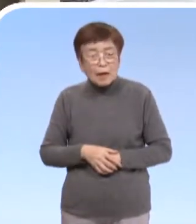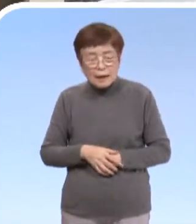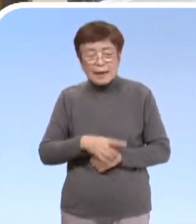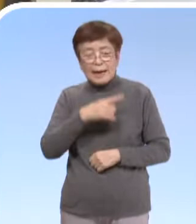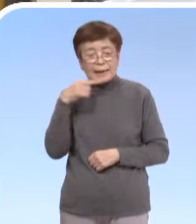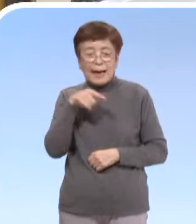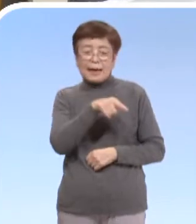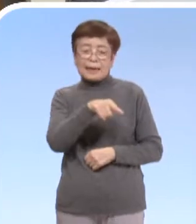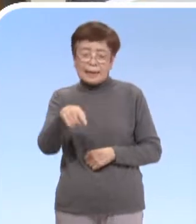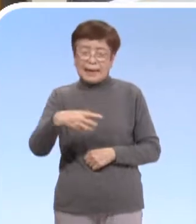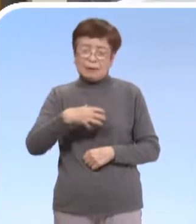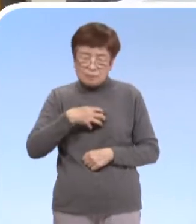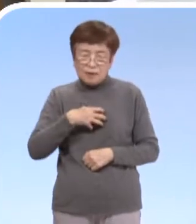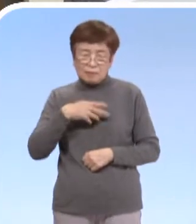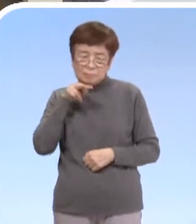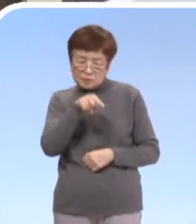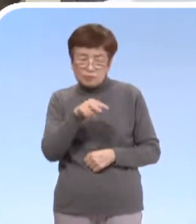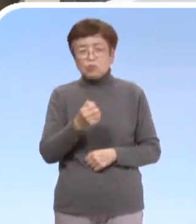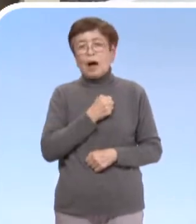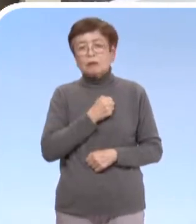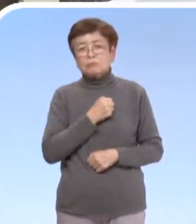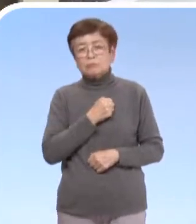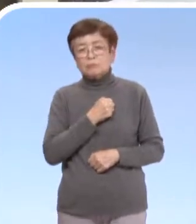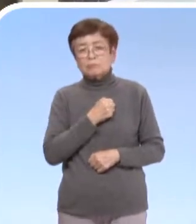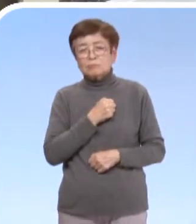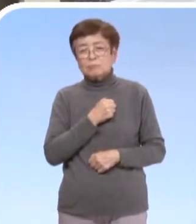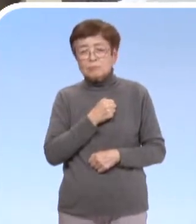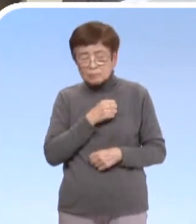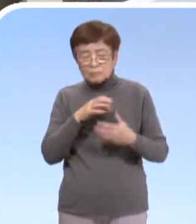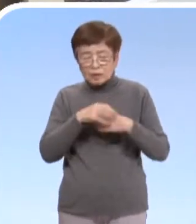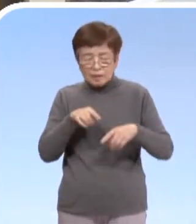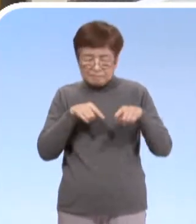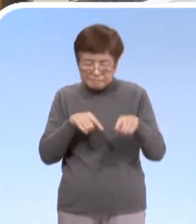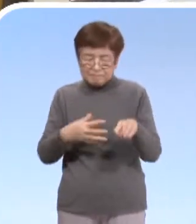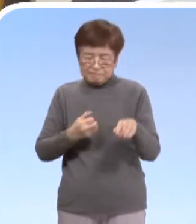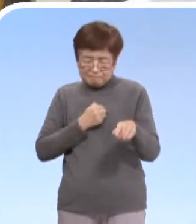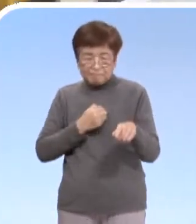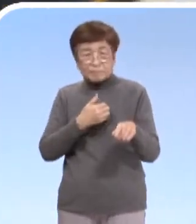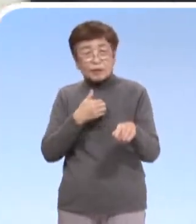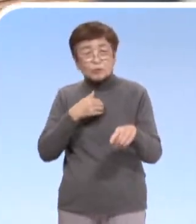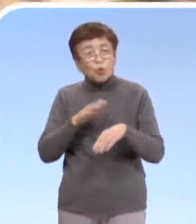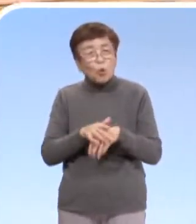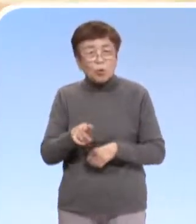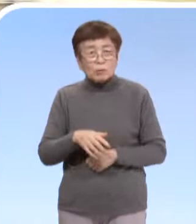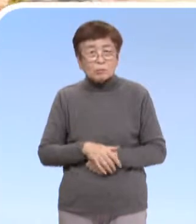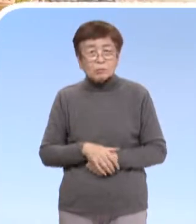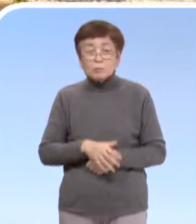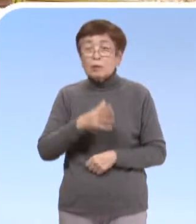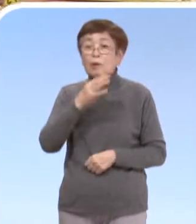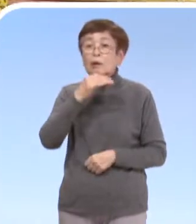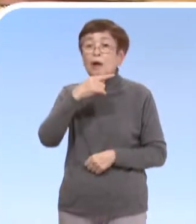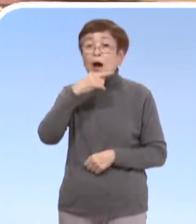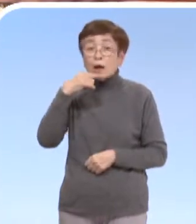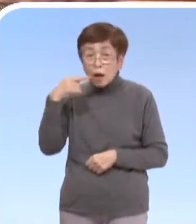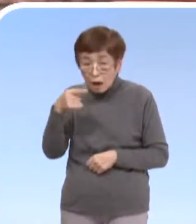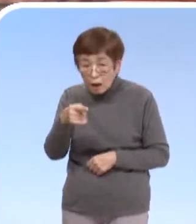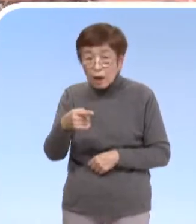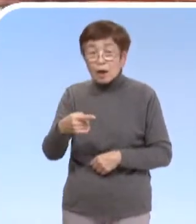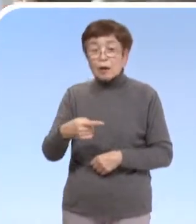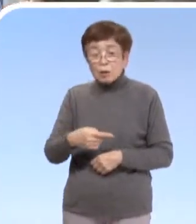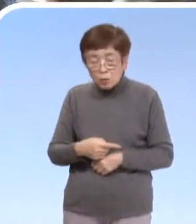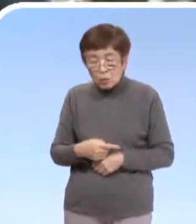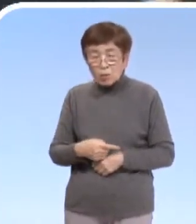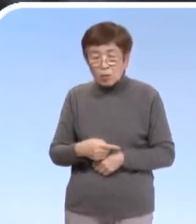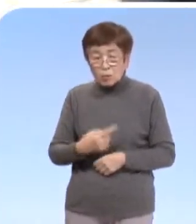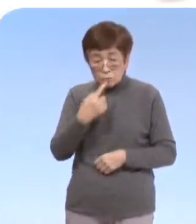に人が危険だと思われる色を使うことで注意喚起する。 あ、そういうちゃんとした目的があったんですか。